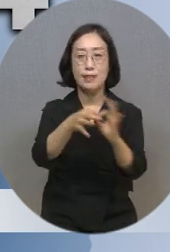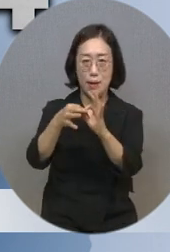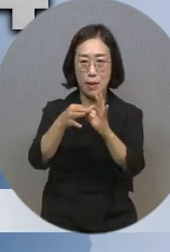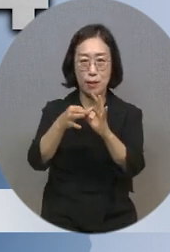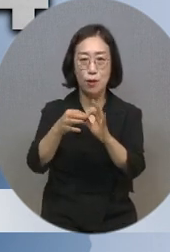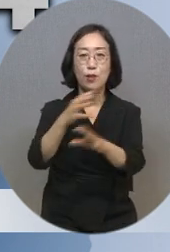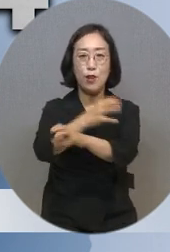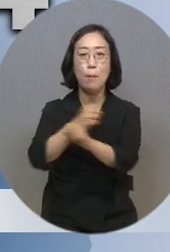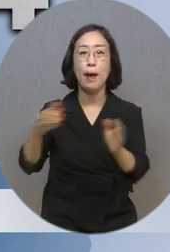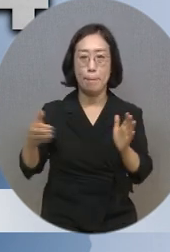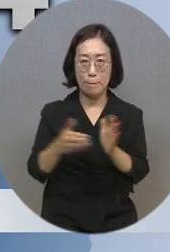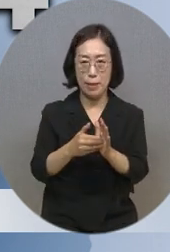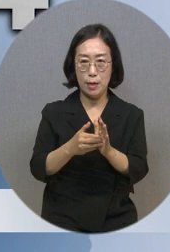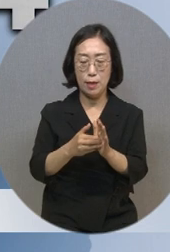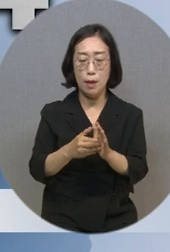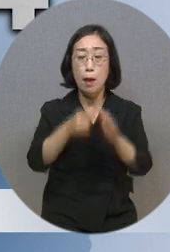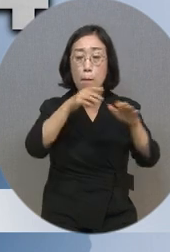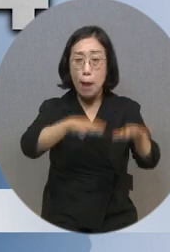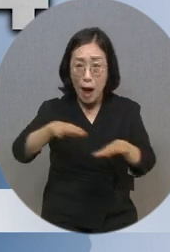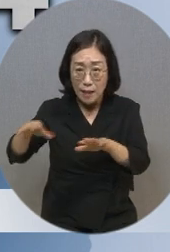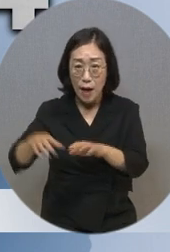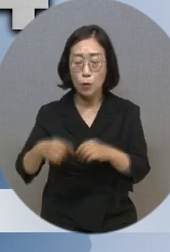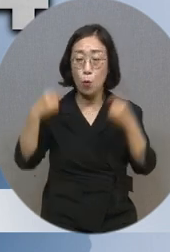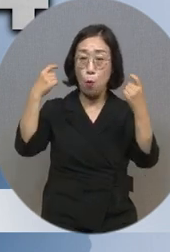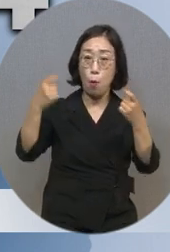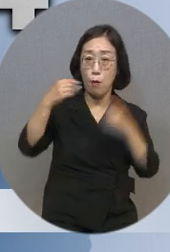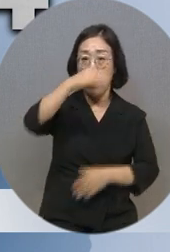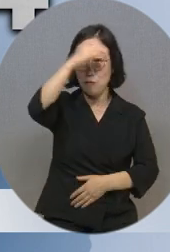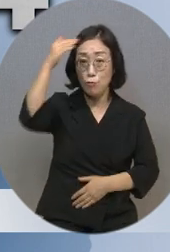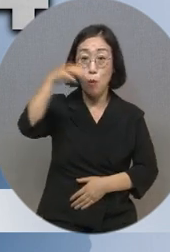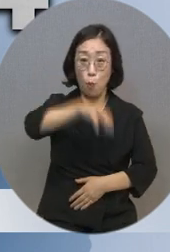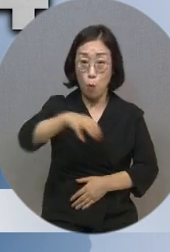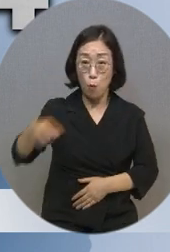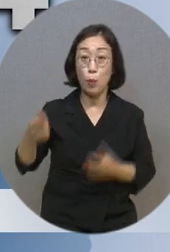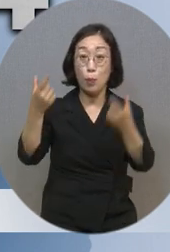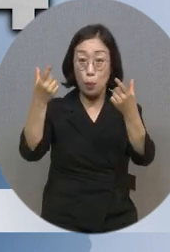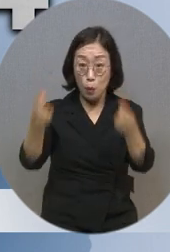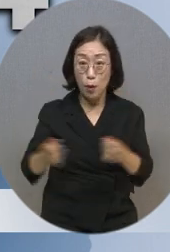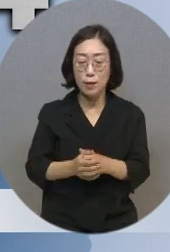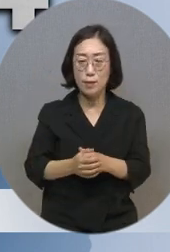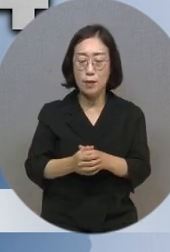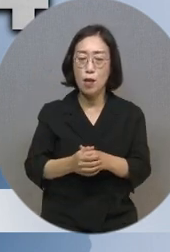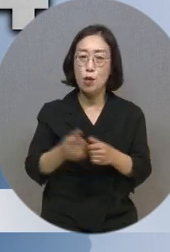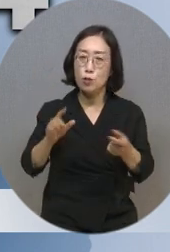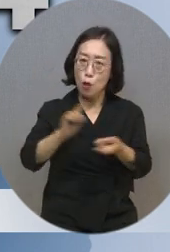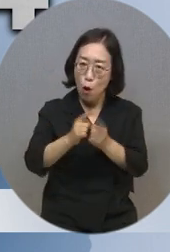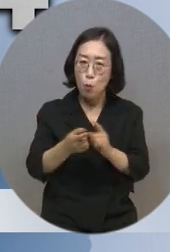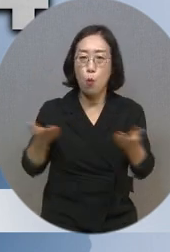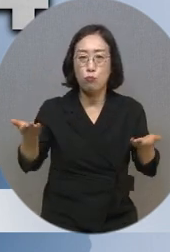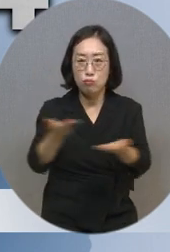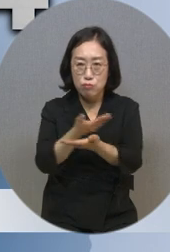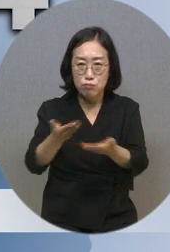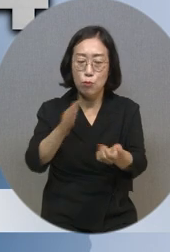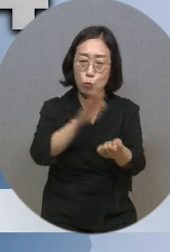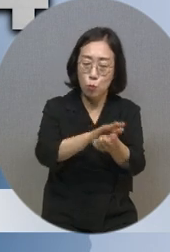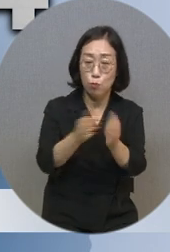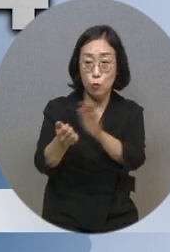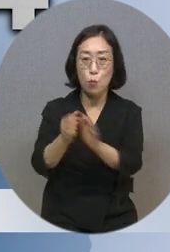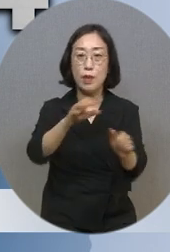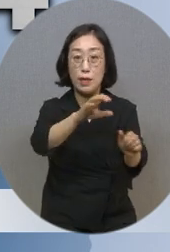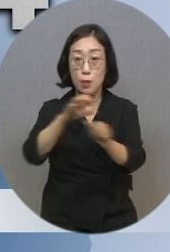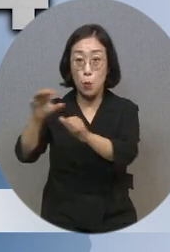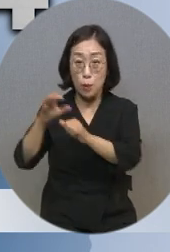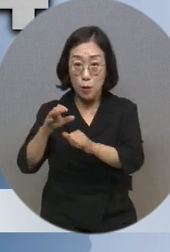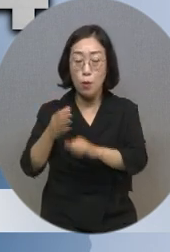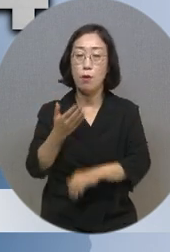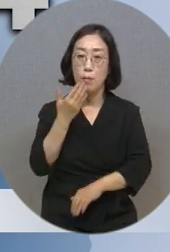진행했습니다. 해양도시이자 관광도시라는 공통점을 바탕으로 두 지역의 자원을 최대한 공유하고 활용할 것으로